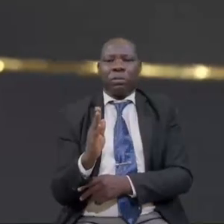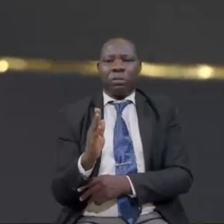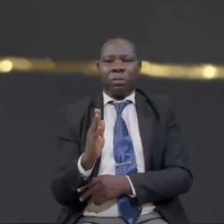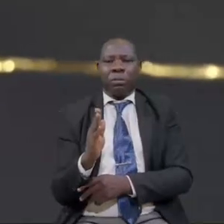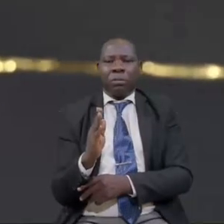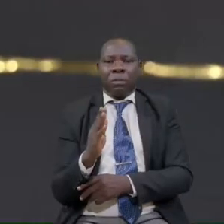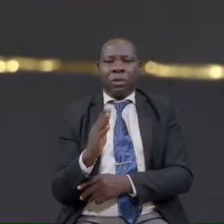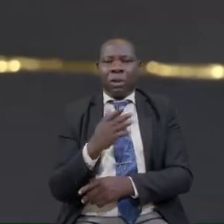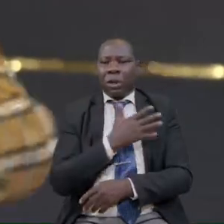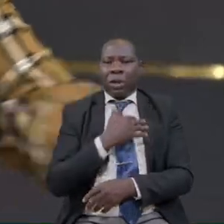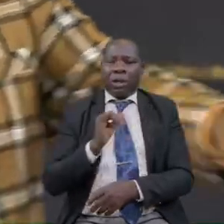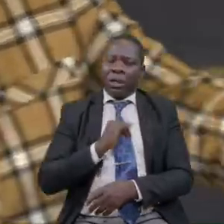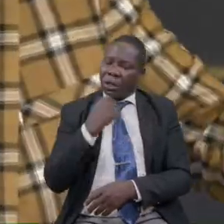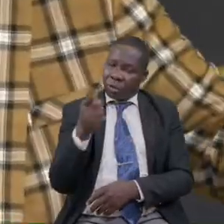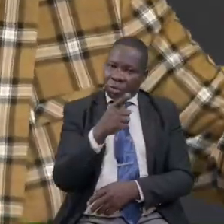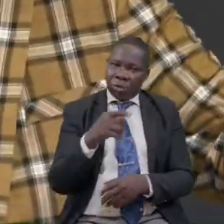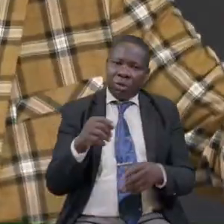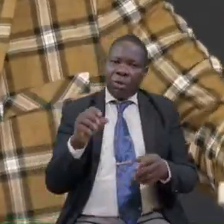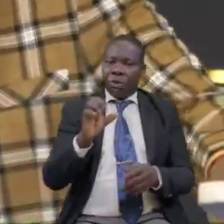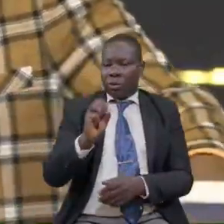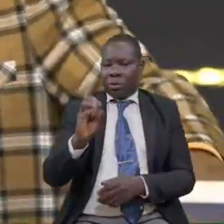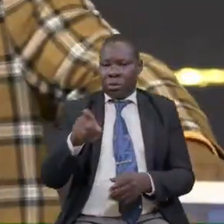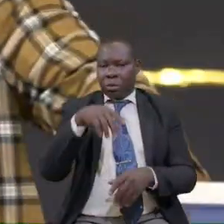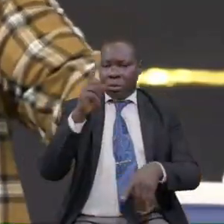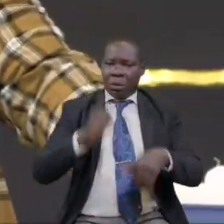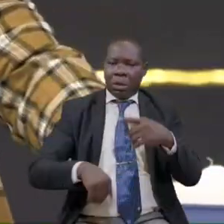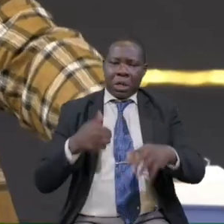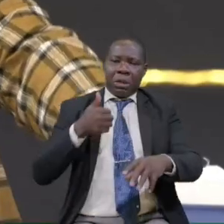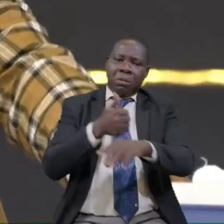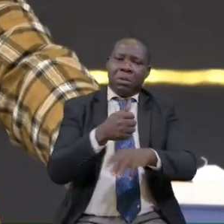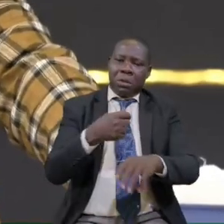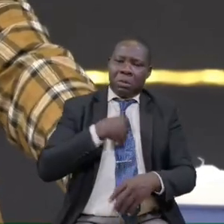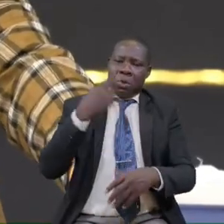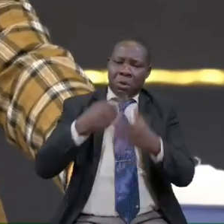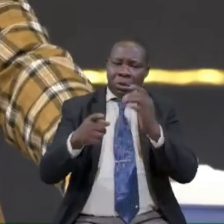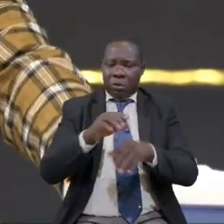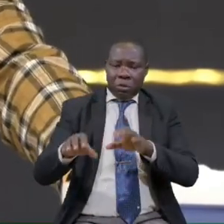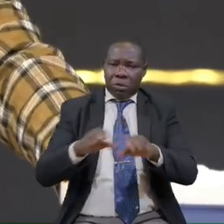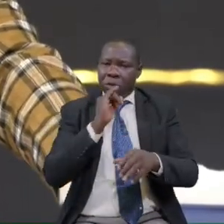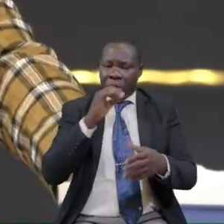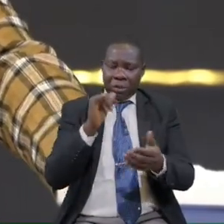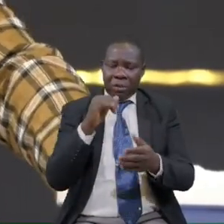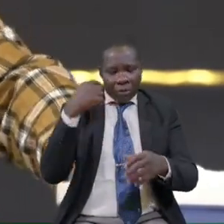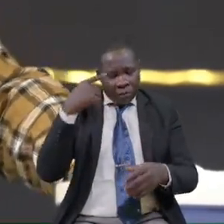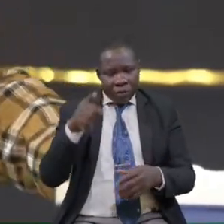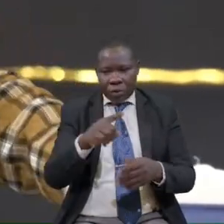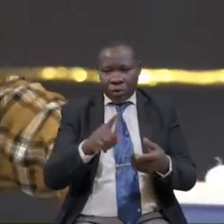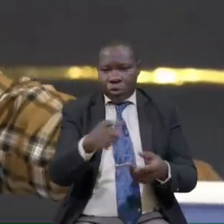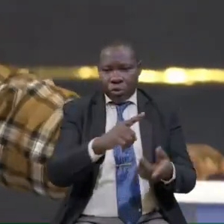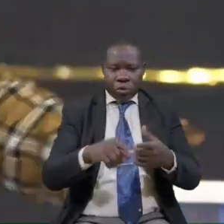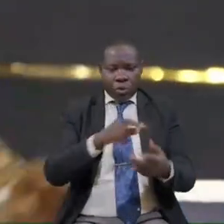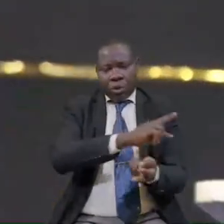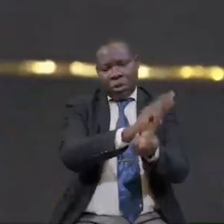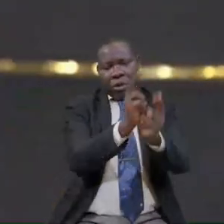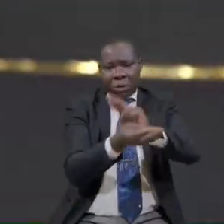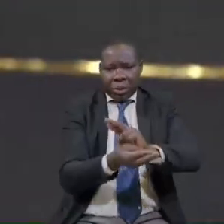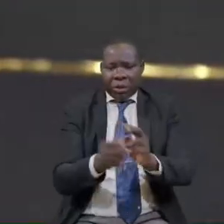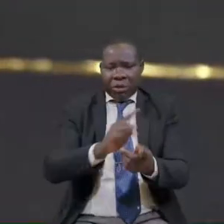Et je vous l'ai dit, donc vous ne pouvez pas me blâmer. Ce que vous faites, c'est de vous repentir.